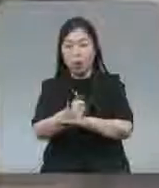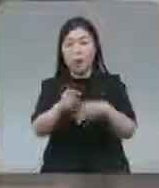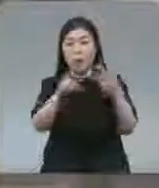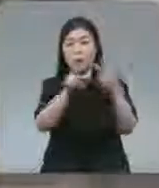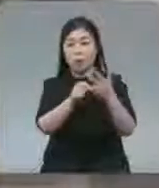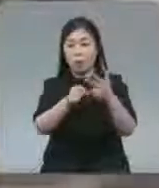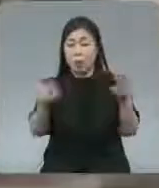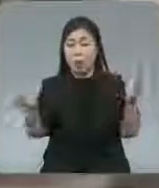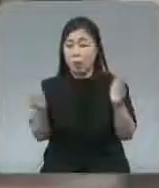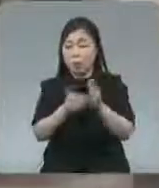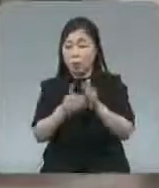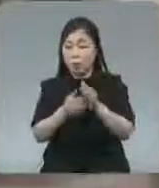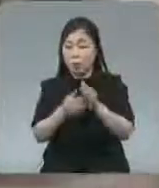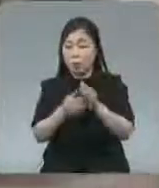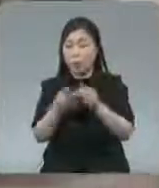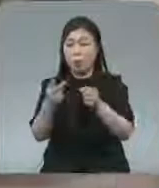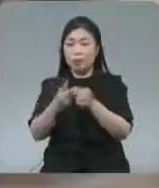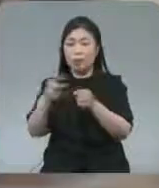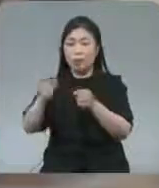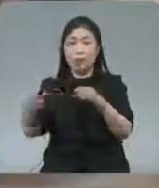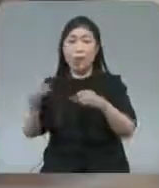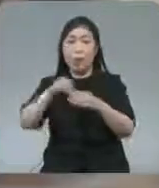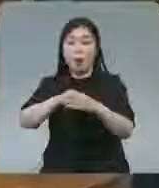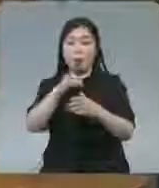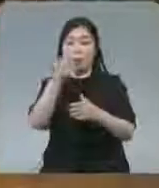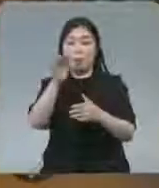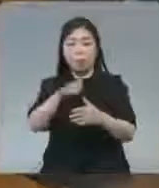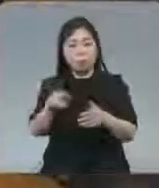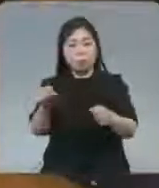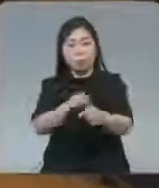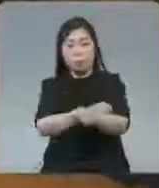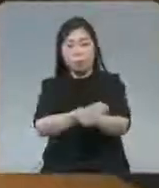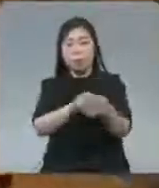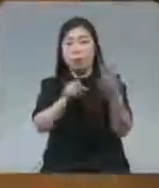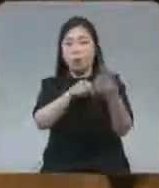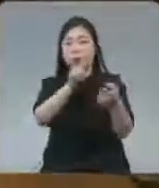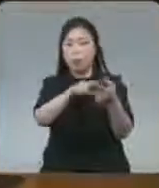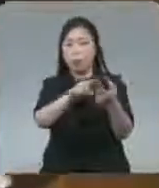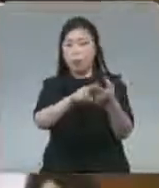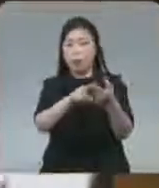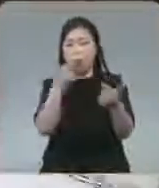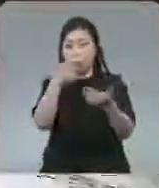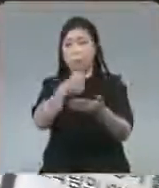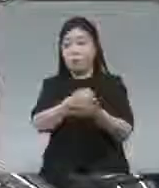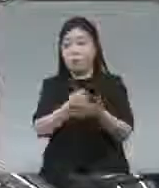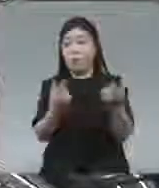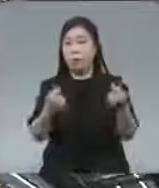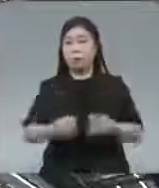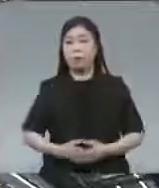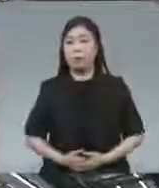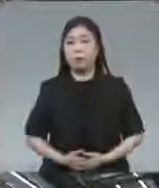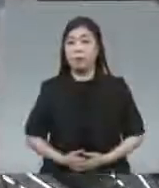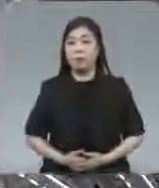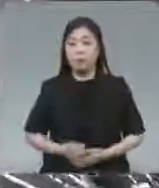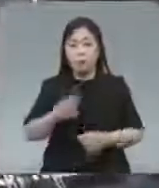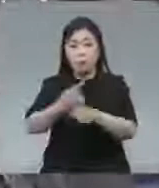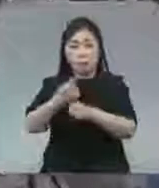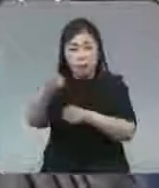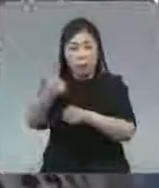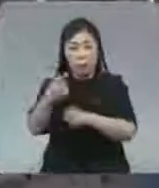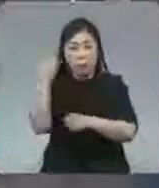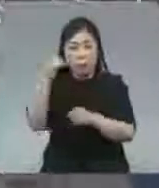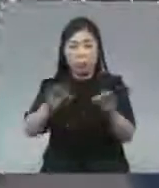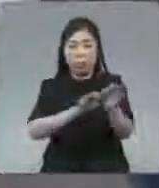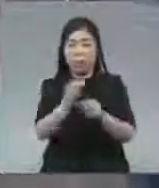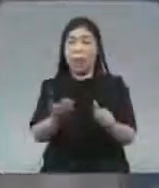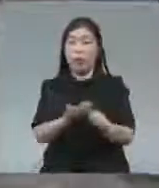后截至本月第二周的情况，不过并未对预期值产生较大影响。国际货币基金组织还将